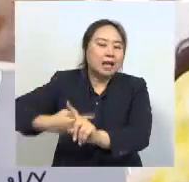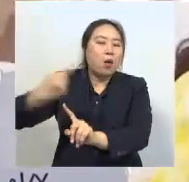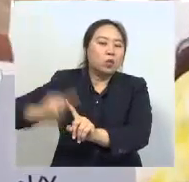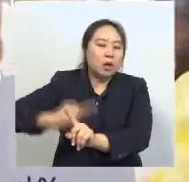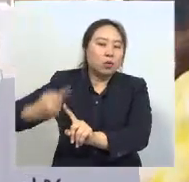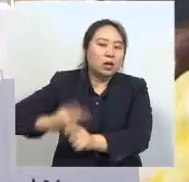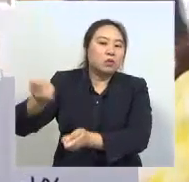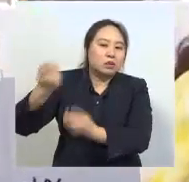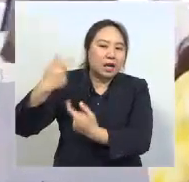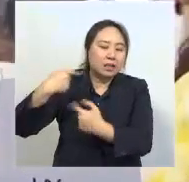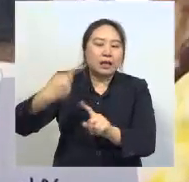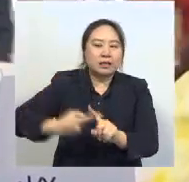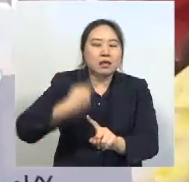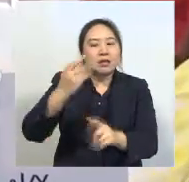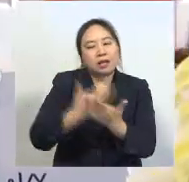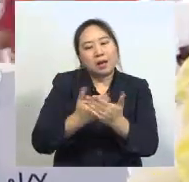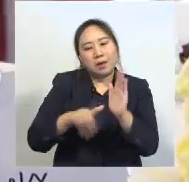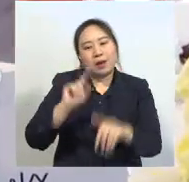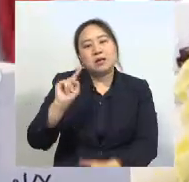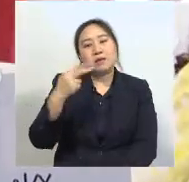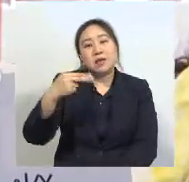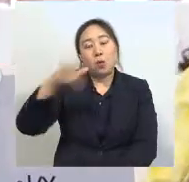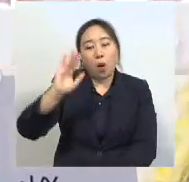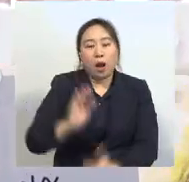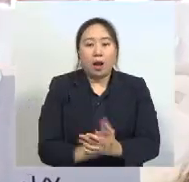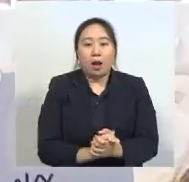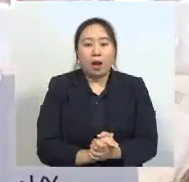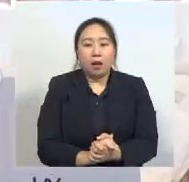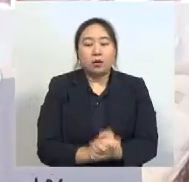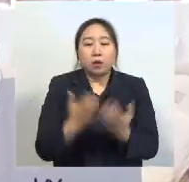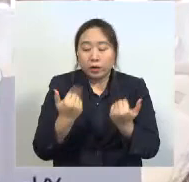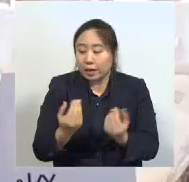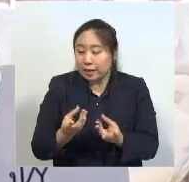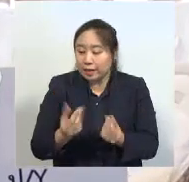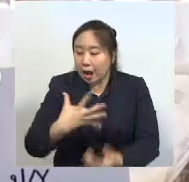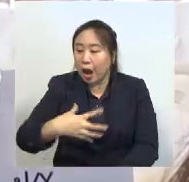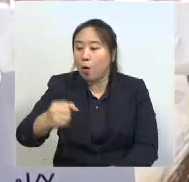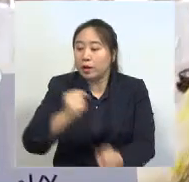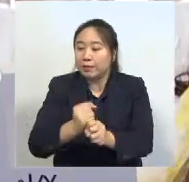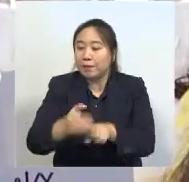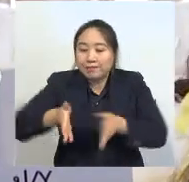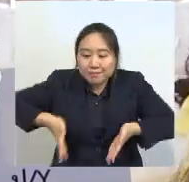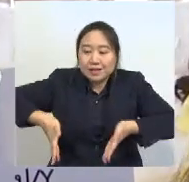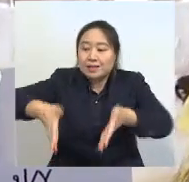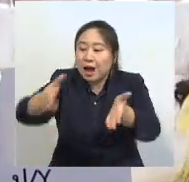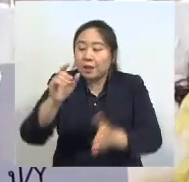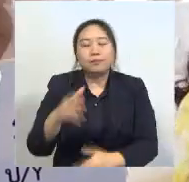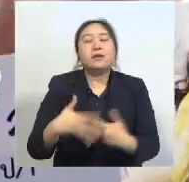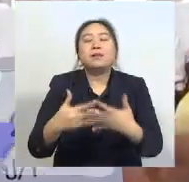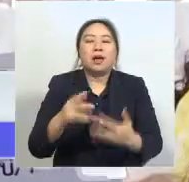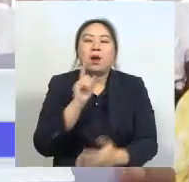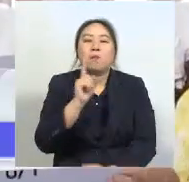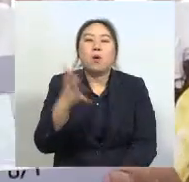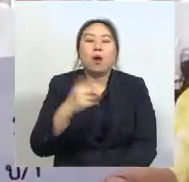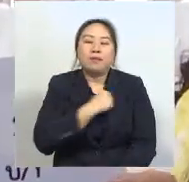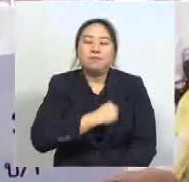งหมื่นกว่าบาทแล้วเดินมาโดนทางรถแล้วก็ไม่ว่าไม่เจ๊ใจหรอกไม่เจ๊ใจท